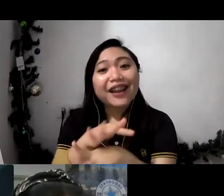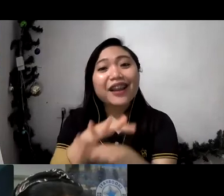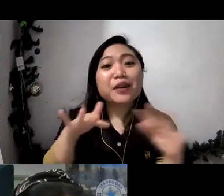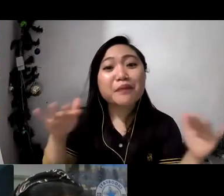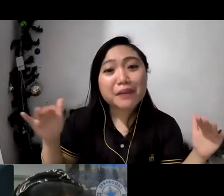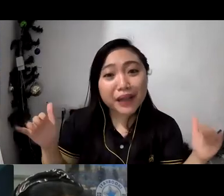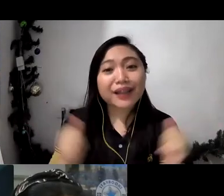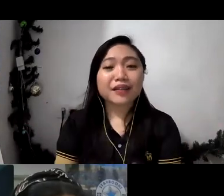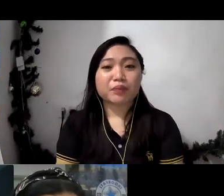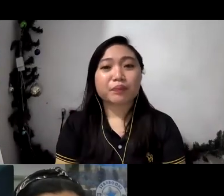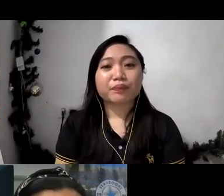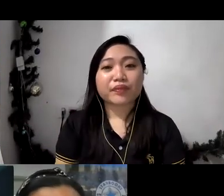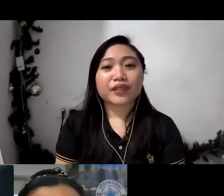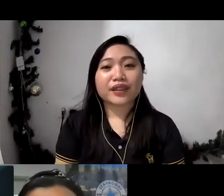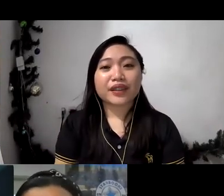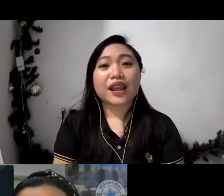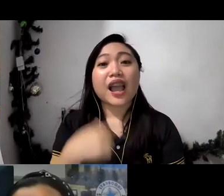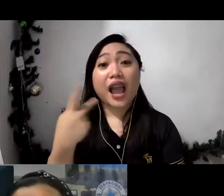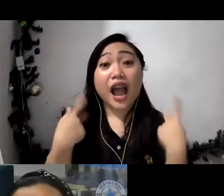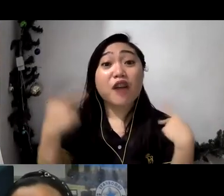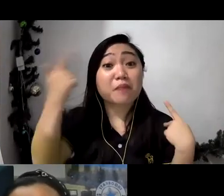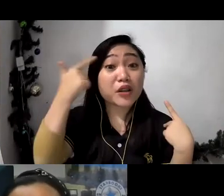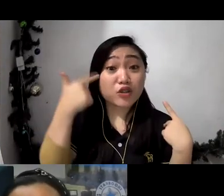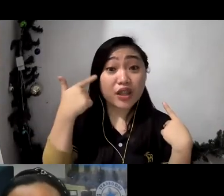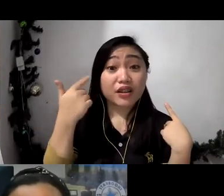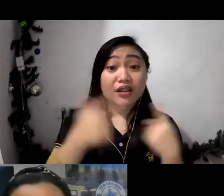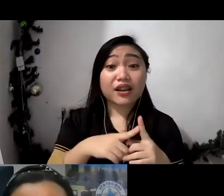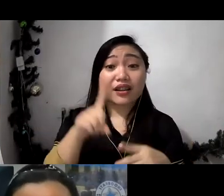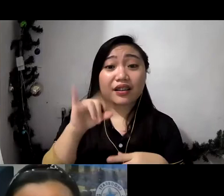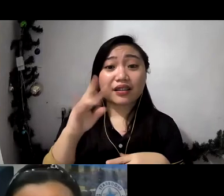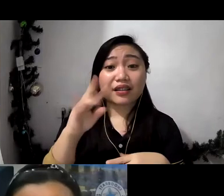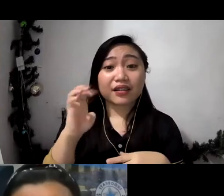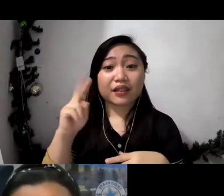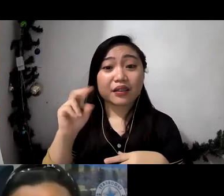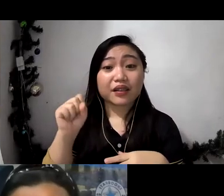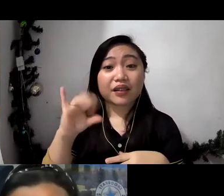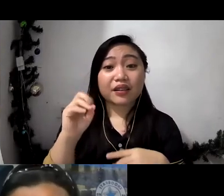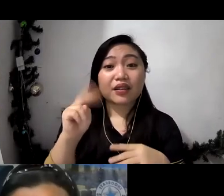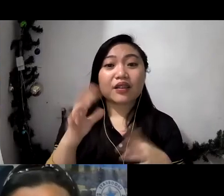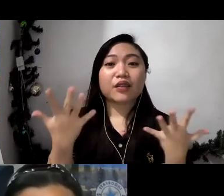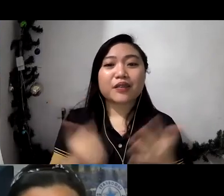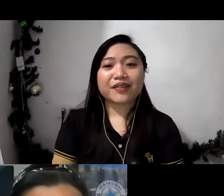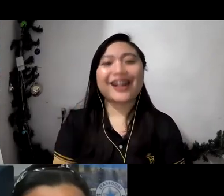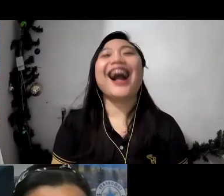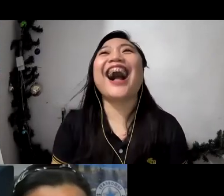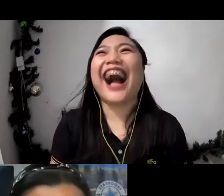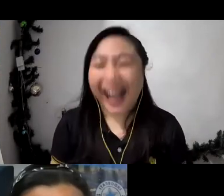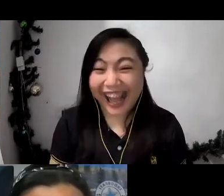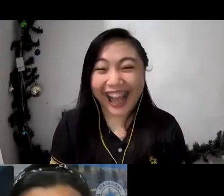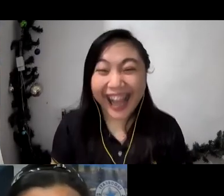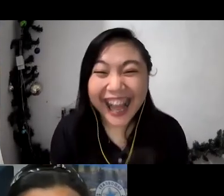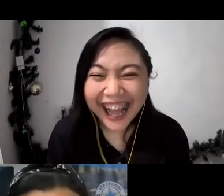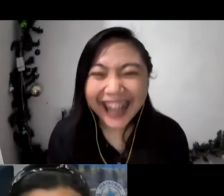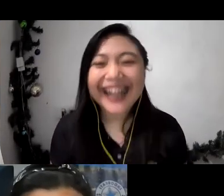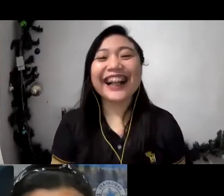mga anak? No? Meron bang gender dimension yun? Okay? So nagkakaroon ng ganun, ano? Galit na po mama ko sa kuryente,